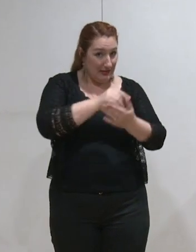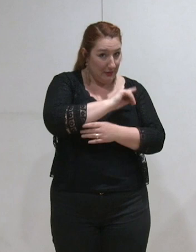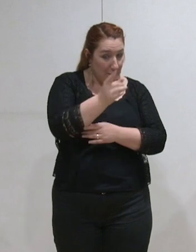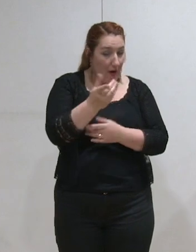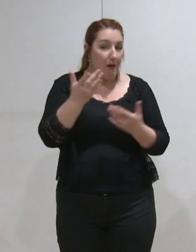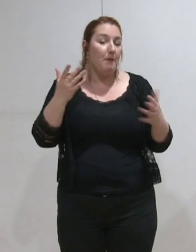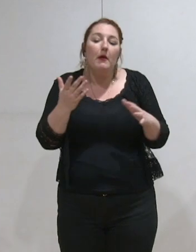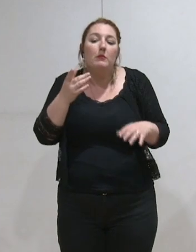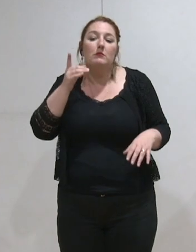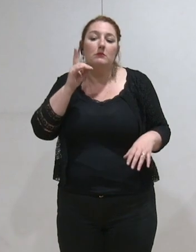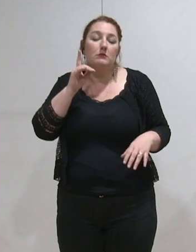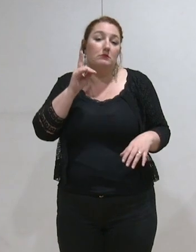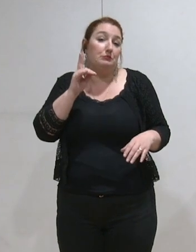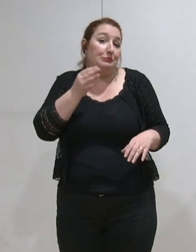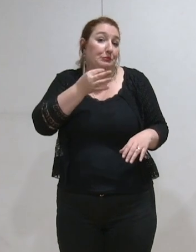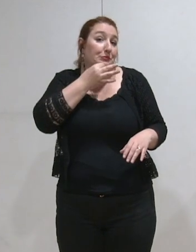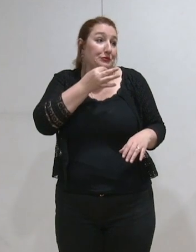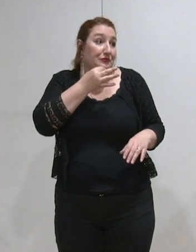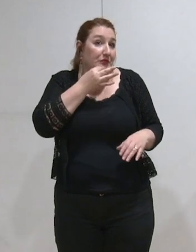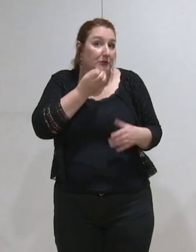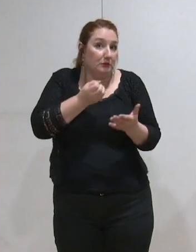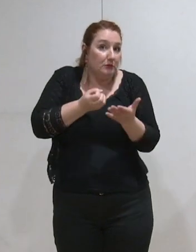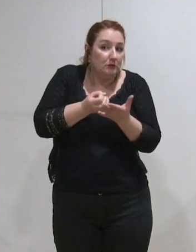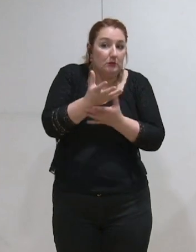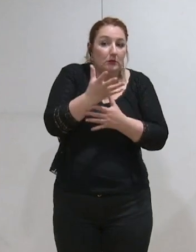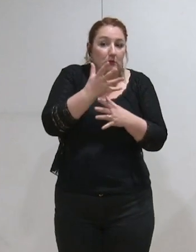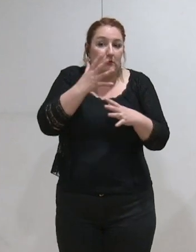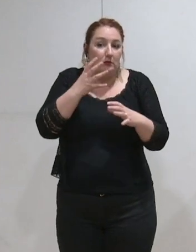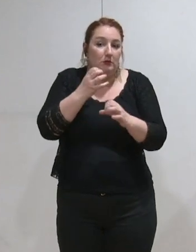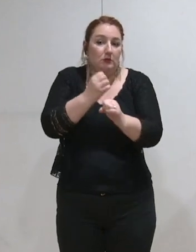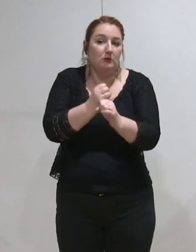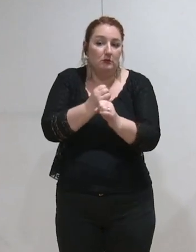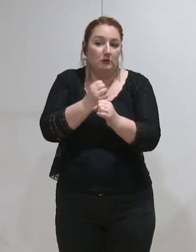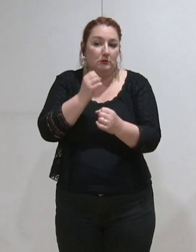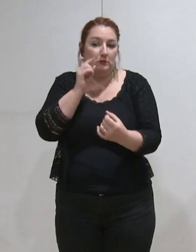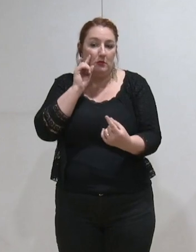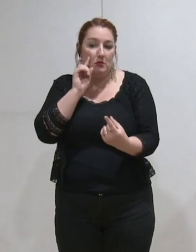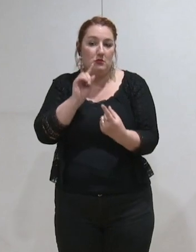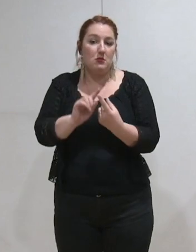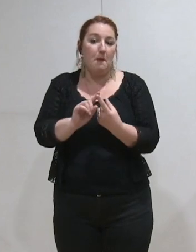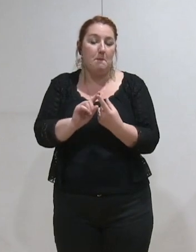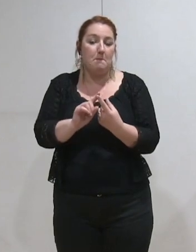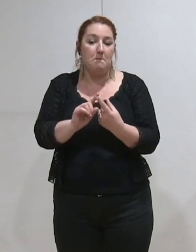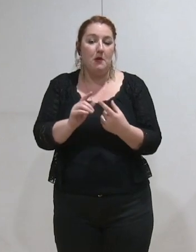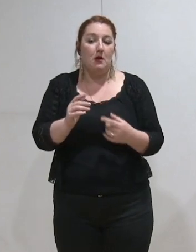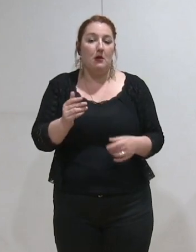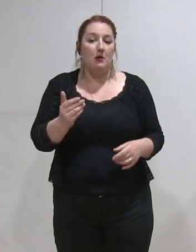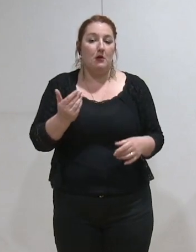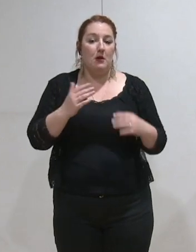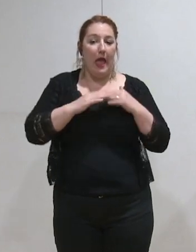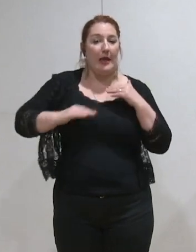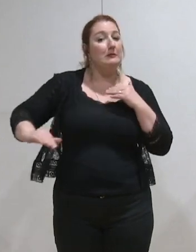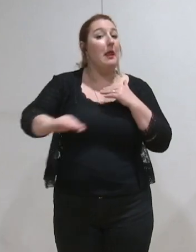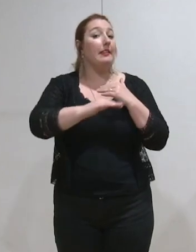puisque je profite de cette occasion pour dire quelques mots sur ment ce qui a été évoqué concernant